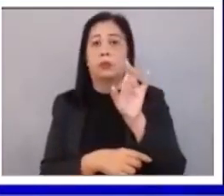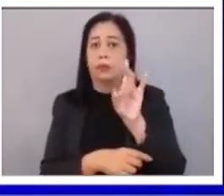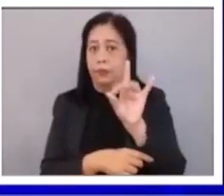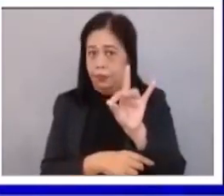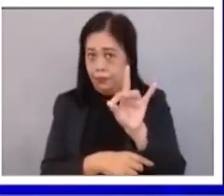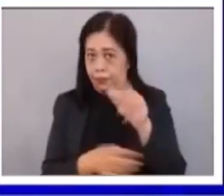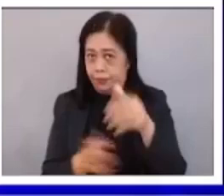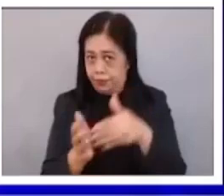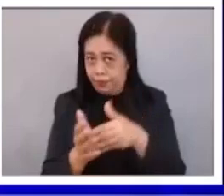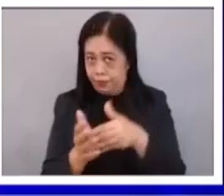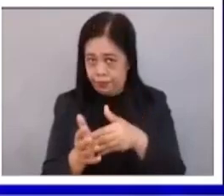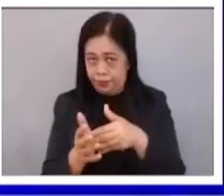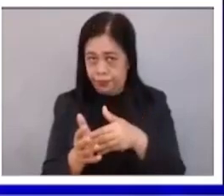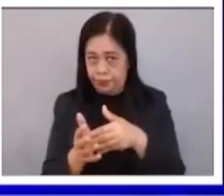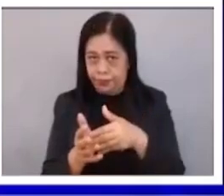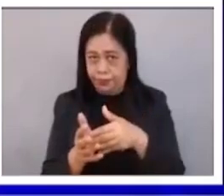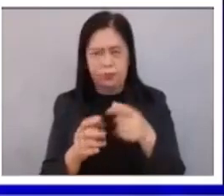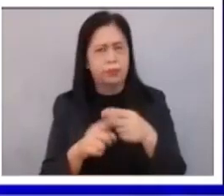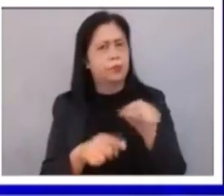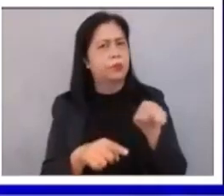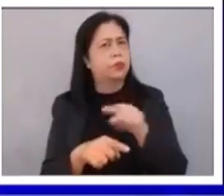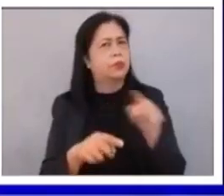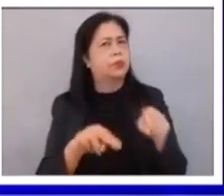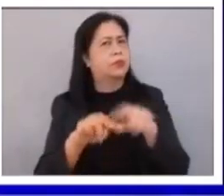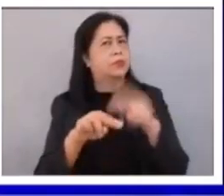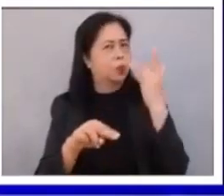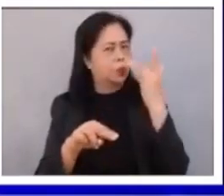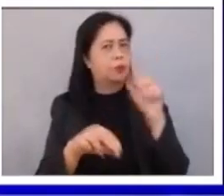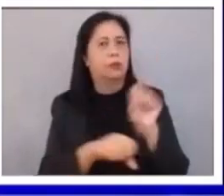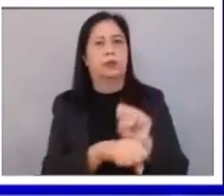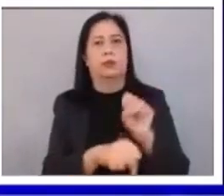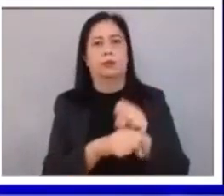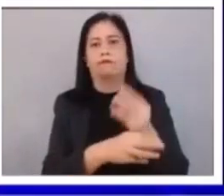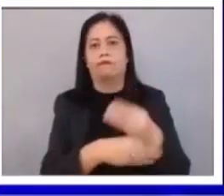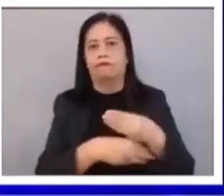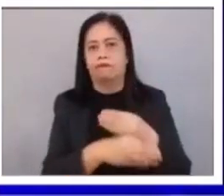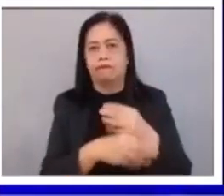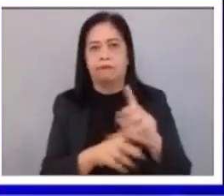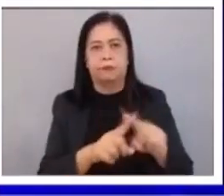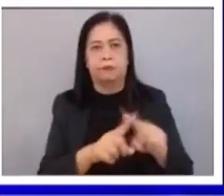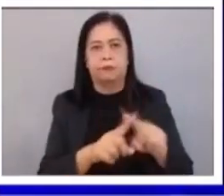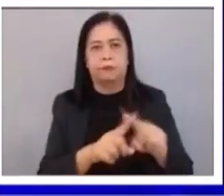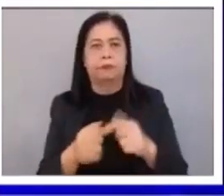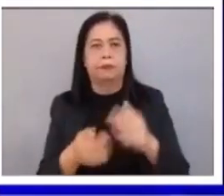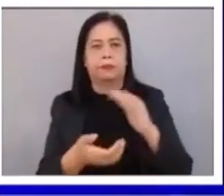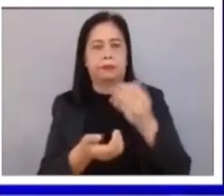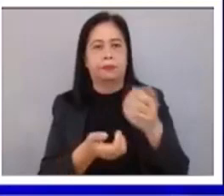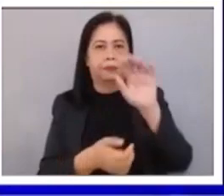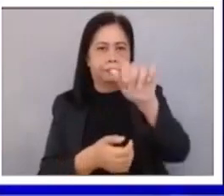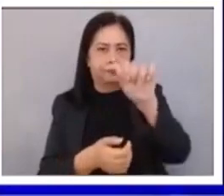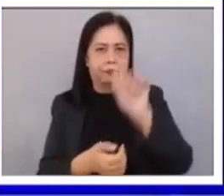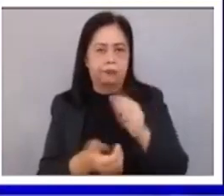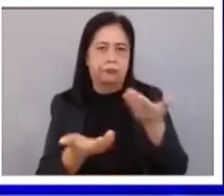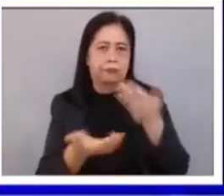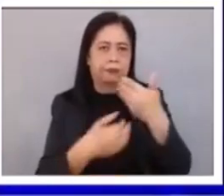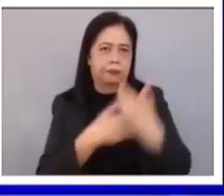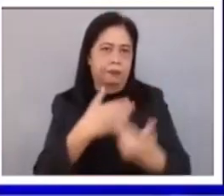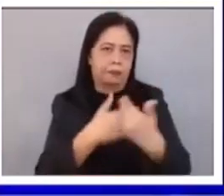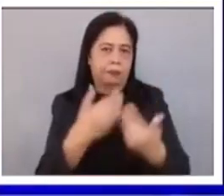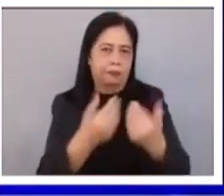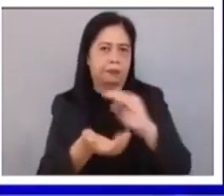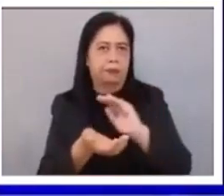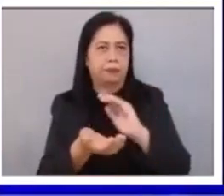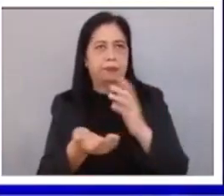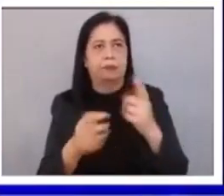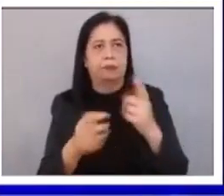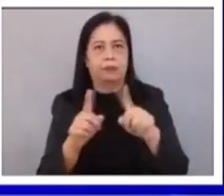178,000. Nagmula ang pagtaas sa employed sa manufacturing of bakery products, manufacturing of other